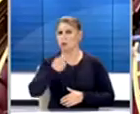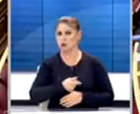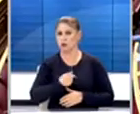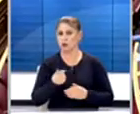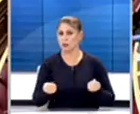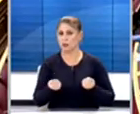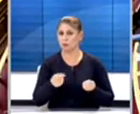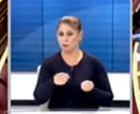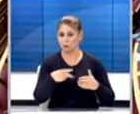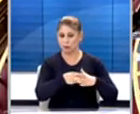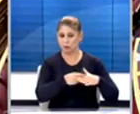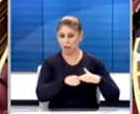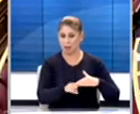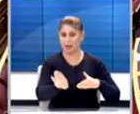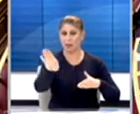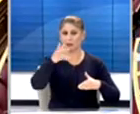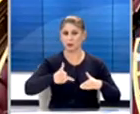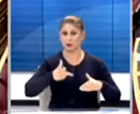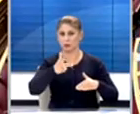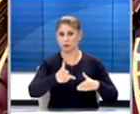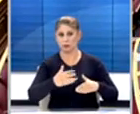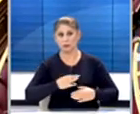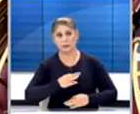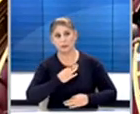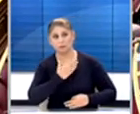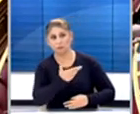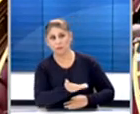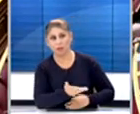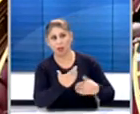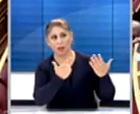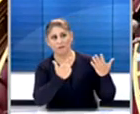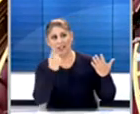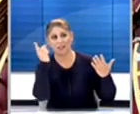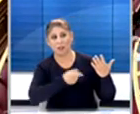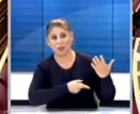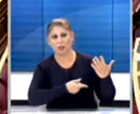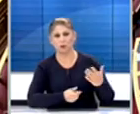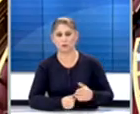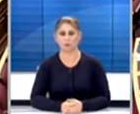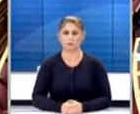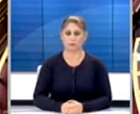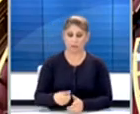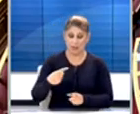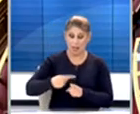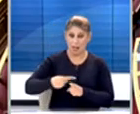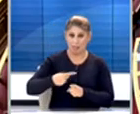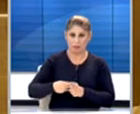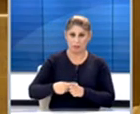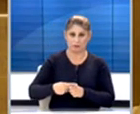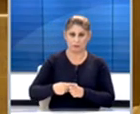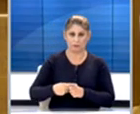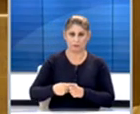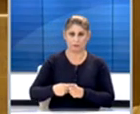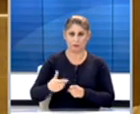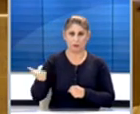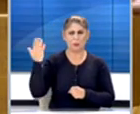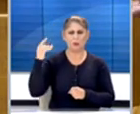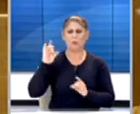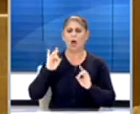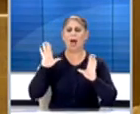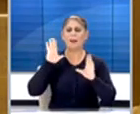χρησιμοποιεί από το Ταμείο Ανάκαμψης για το σιδηρόδρομο, κύριε? 7%. Η Ελλάδα με το πιο